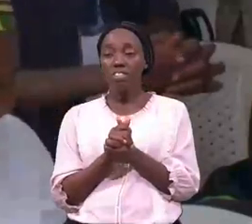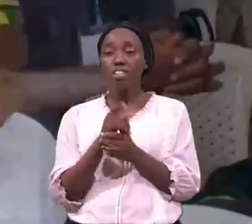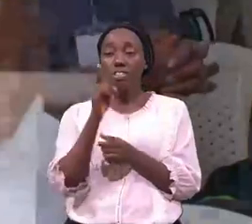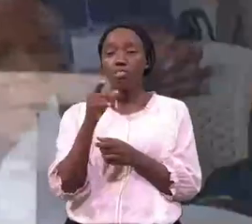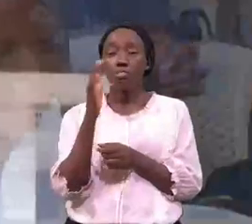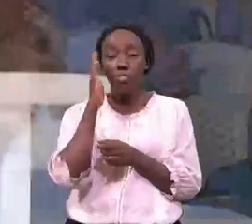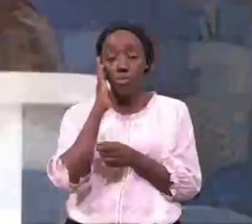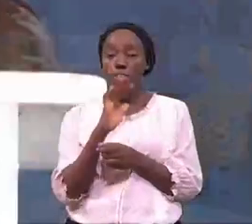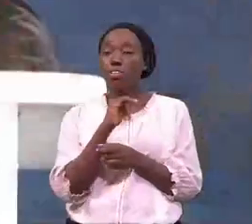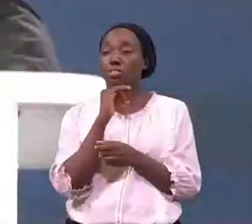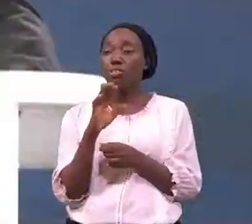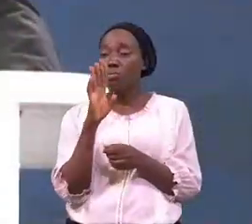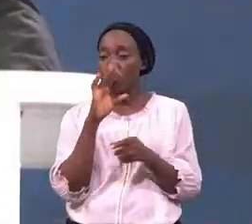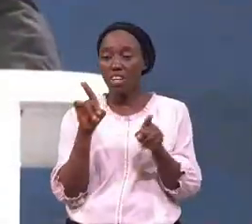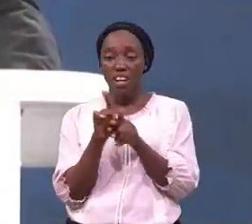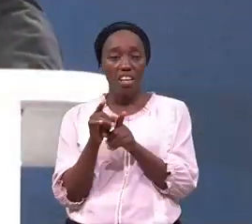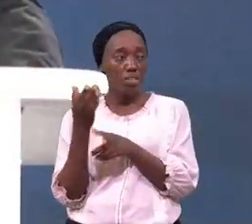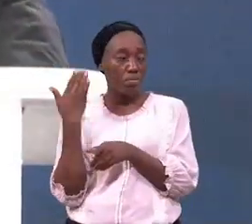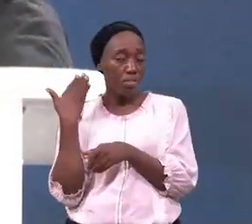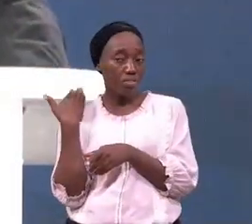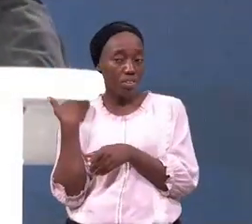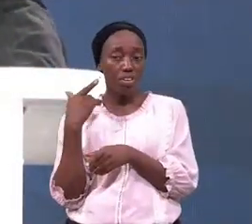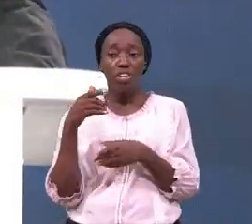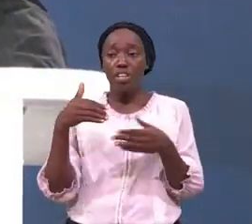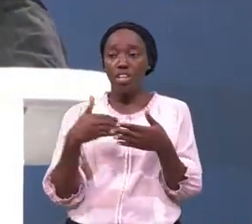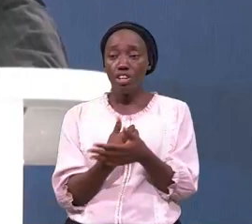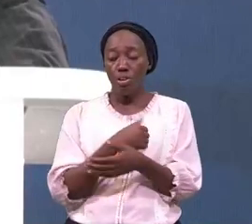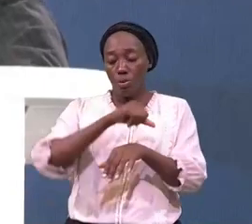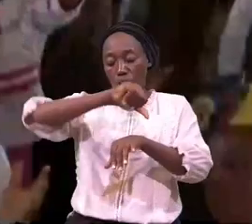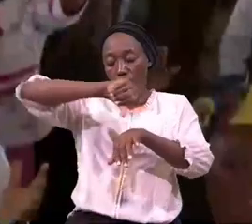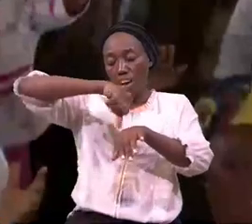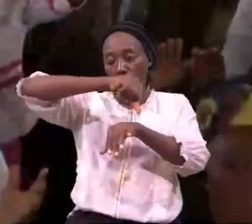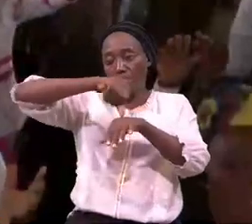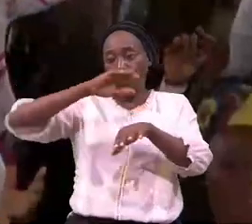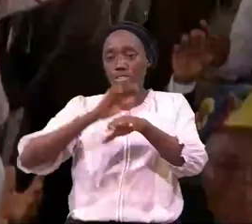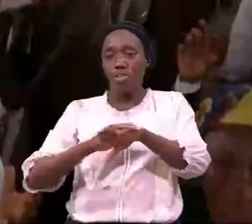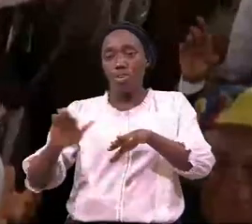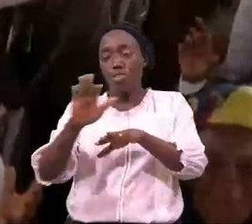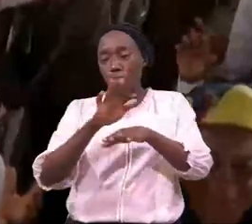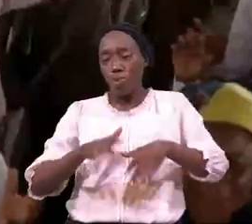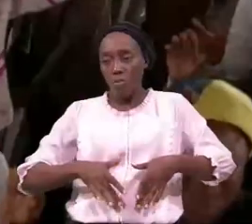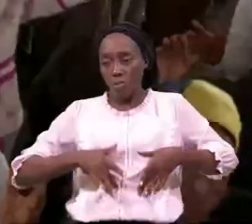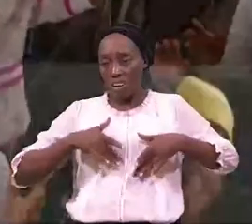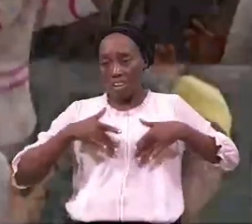Tu ne seras plus comme avant. Une nouvelle onction sur ta vie.